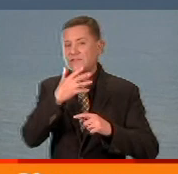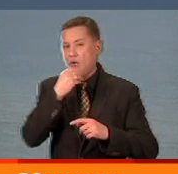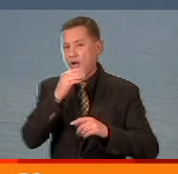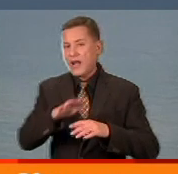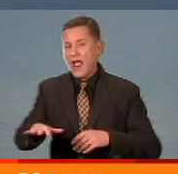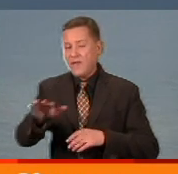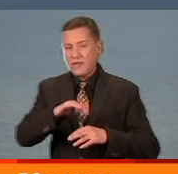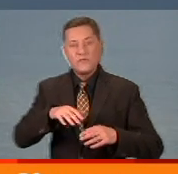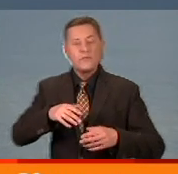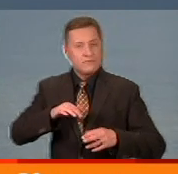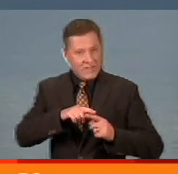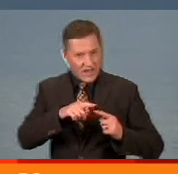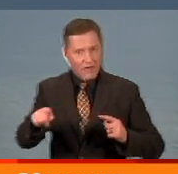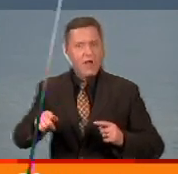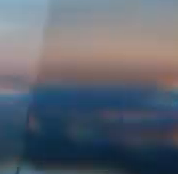триває справжня війна.